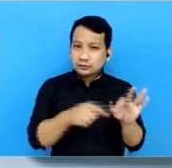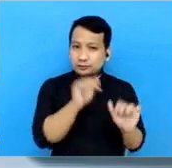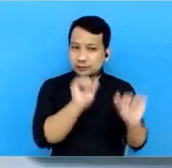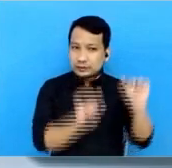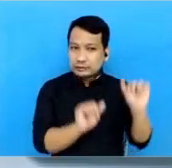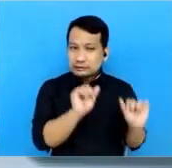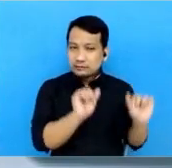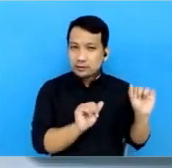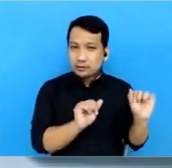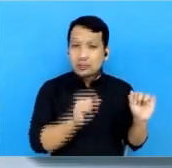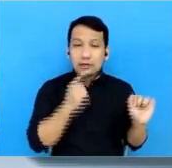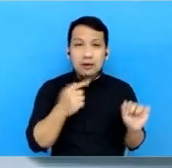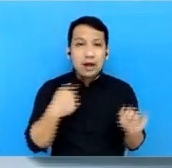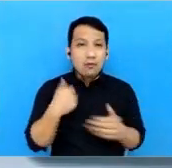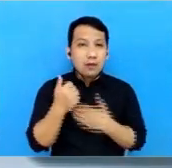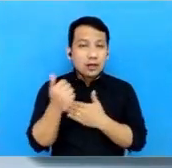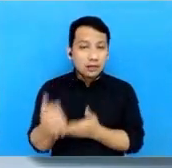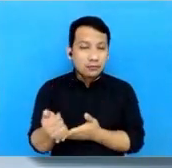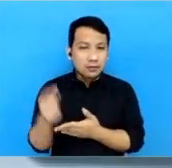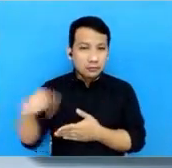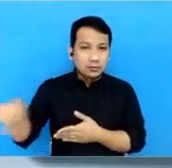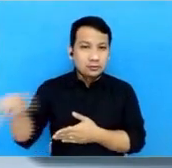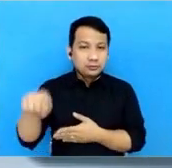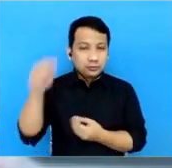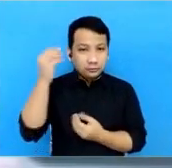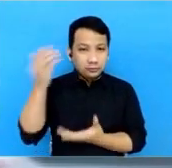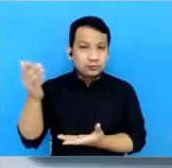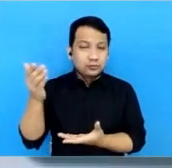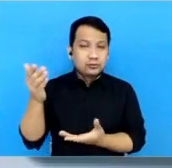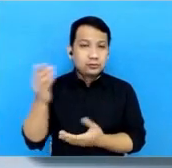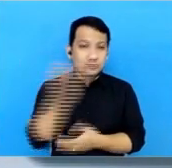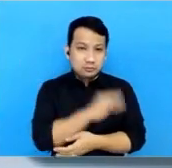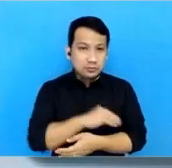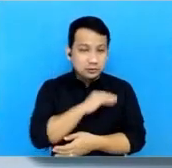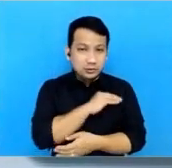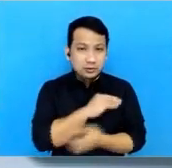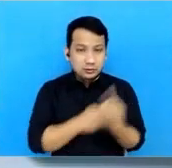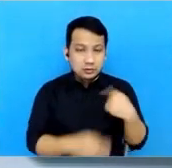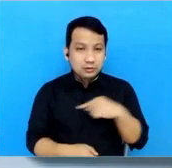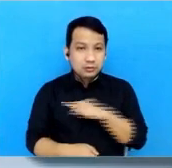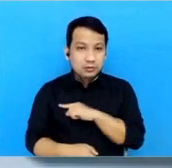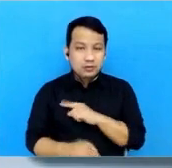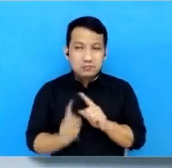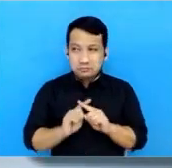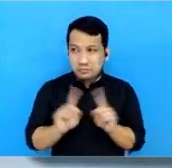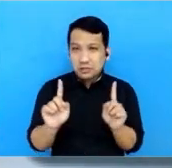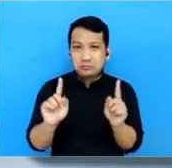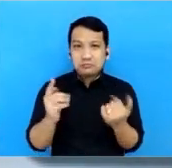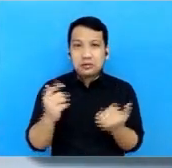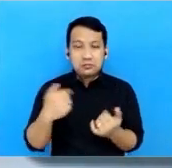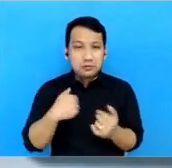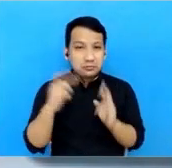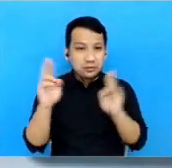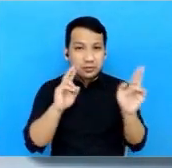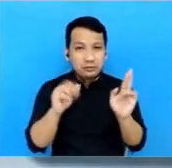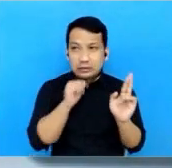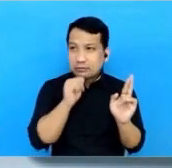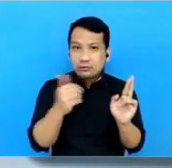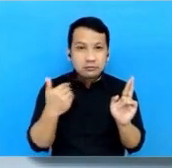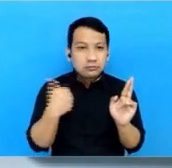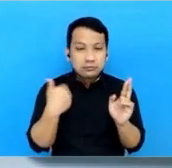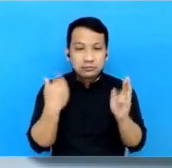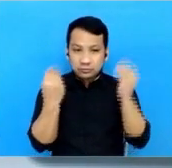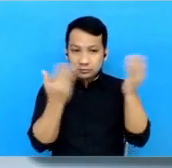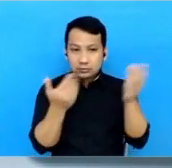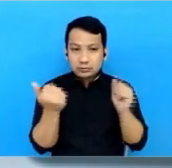ay makakatulong yon sa mission natin. Pero ready naman akong hindi tumakbo kung